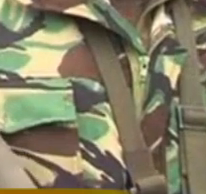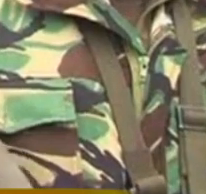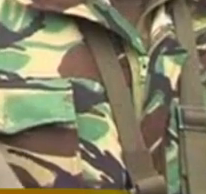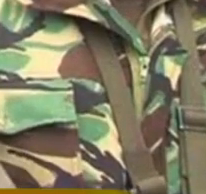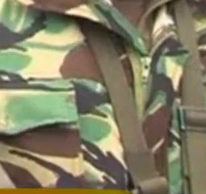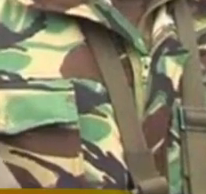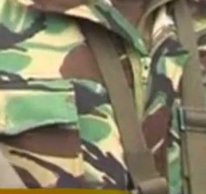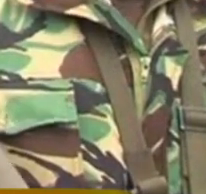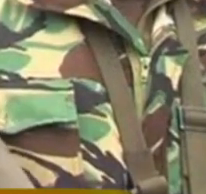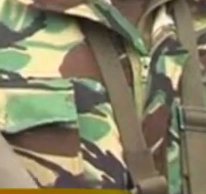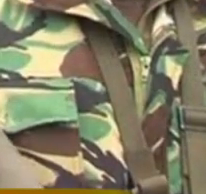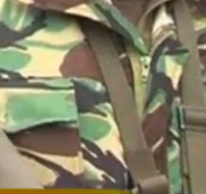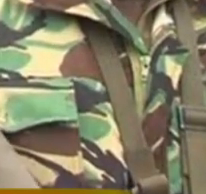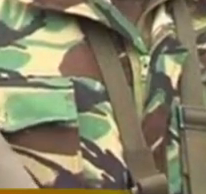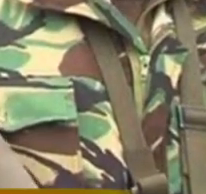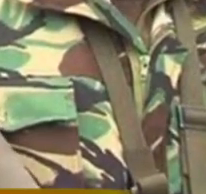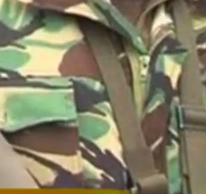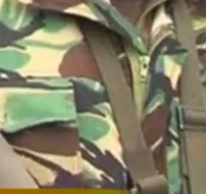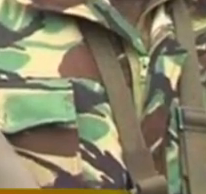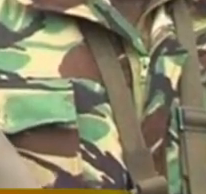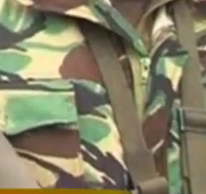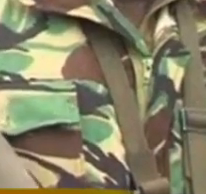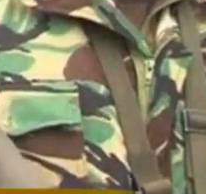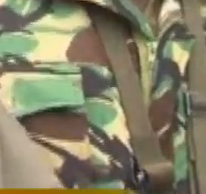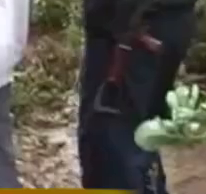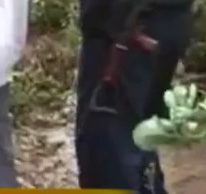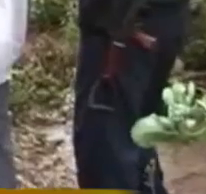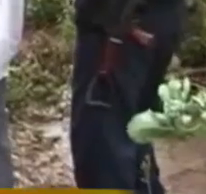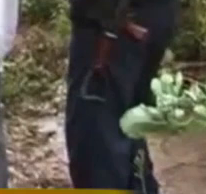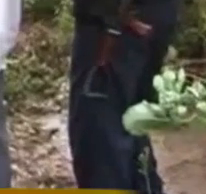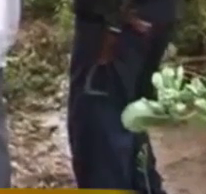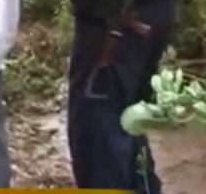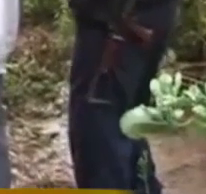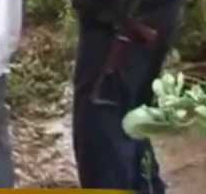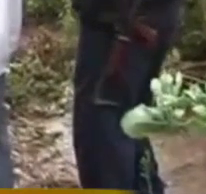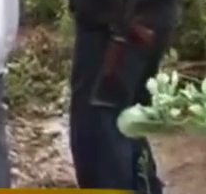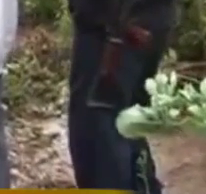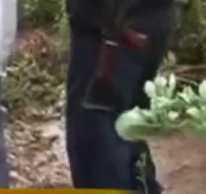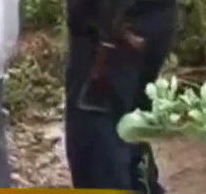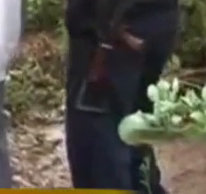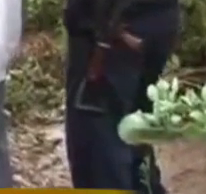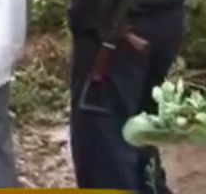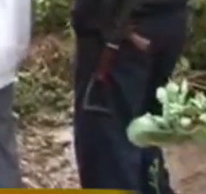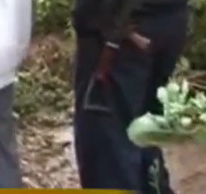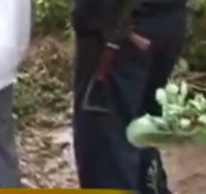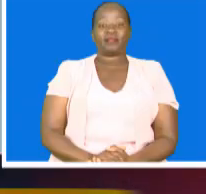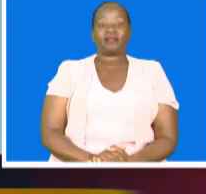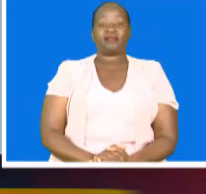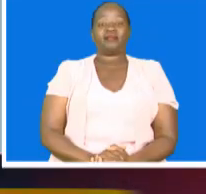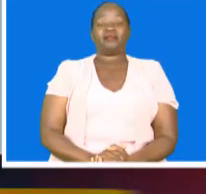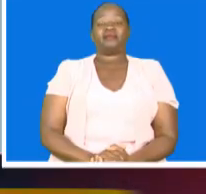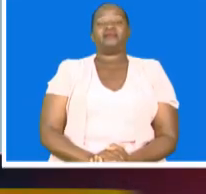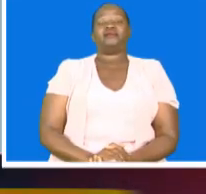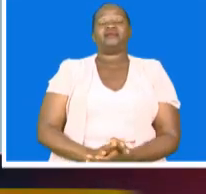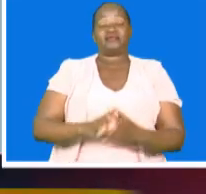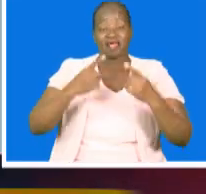iko mafuriko mengi ukiona maji mahali iko unaanza simama mahali na ungoje ipite